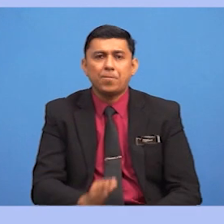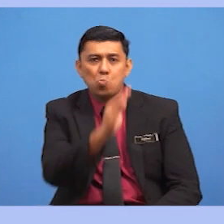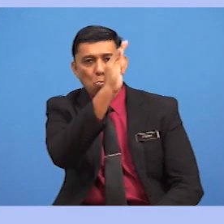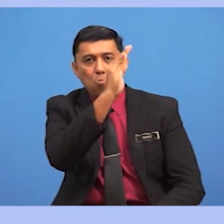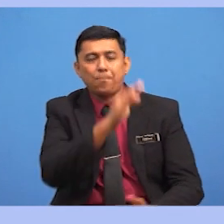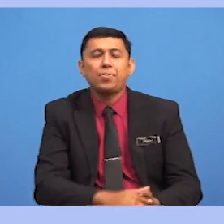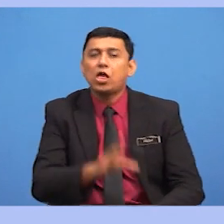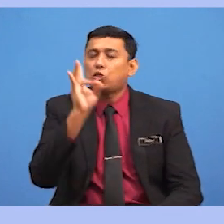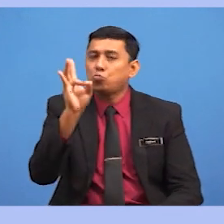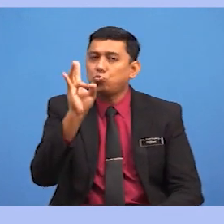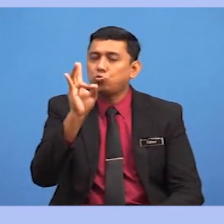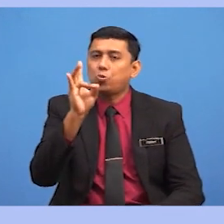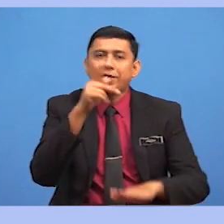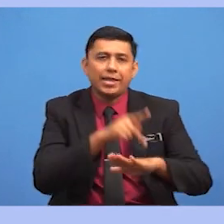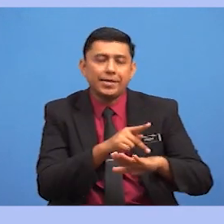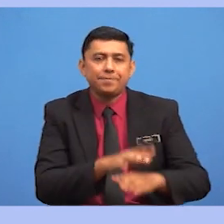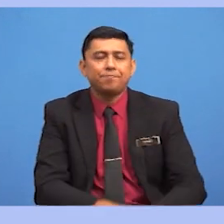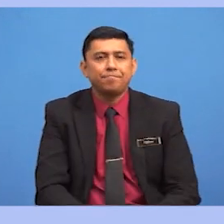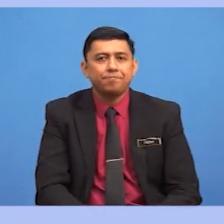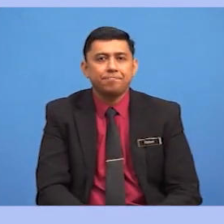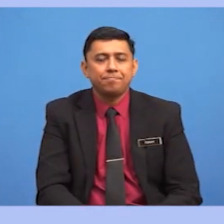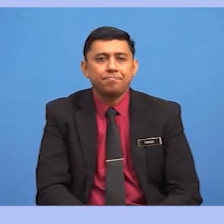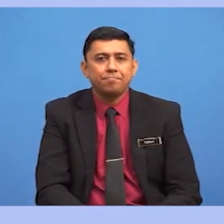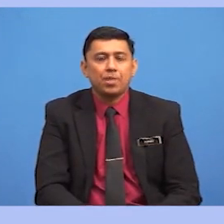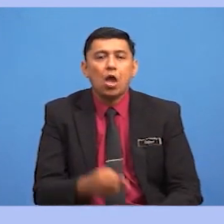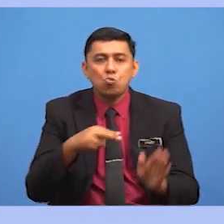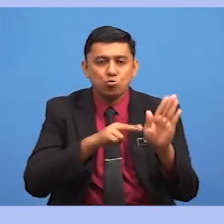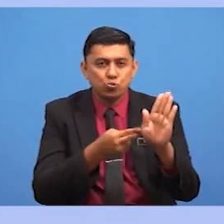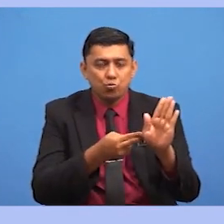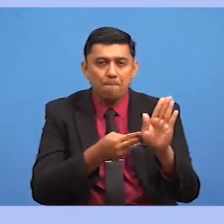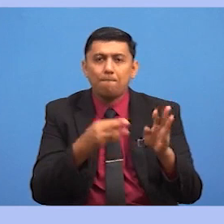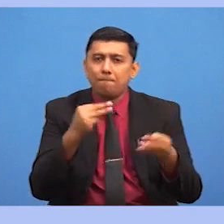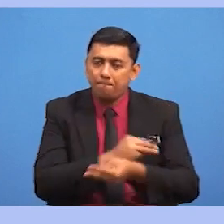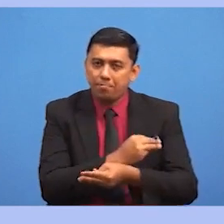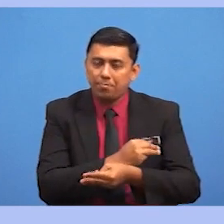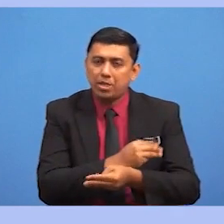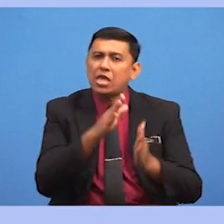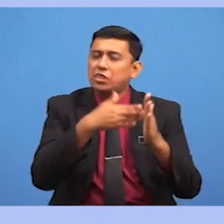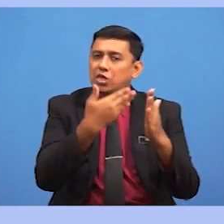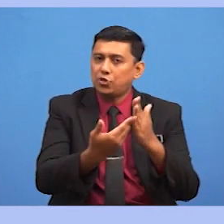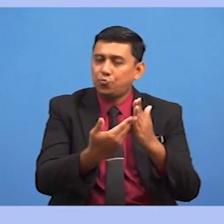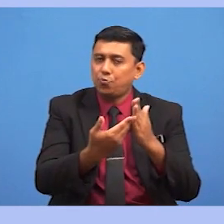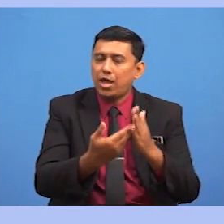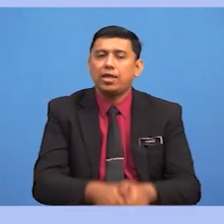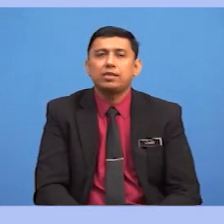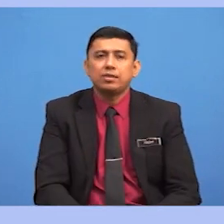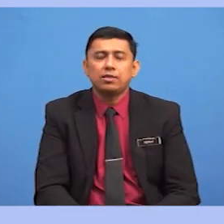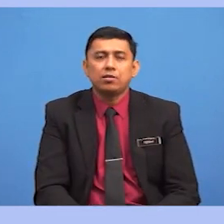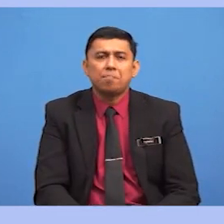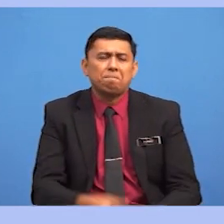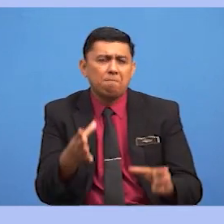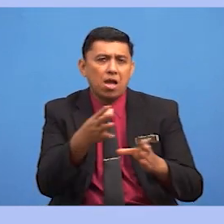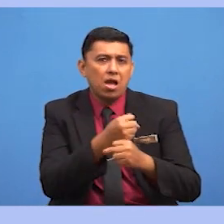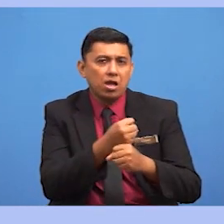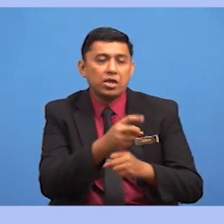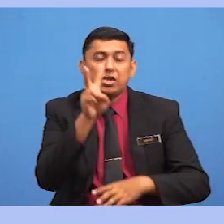Terdapat 7 kala dalam jadual berkala unsur moden. Di bahagian bawah jadual berkala unsur moden pula,